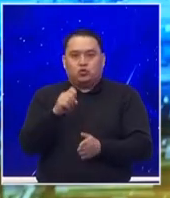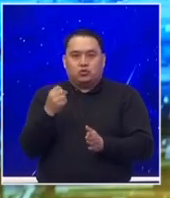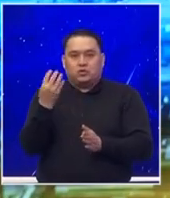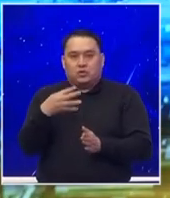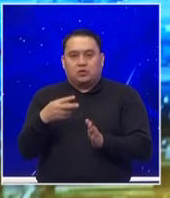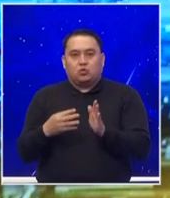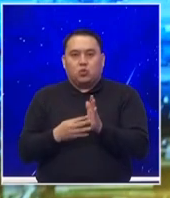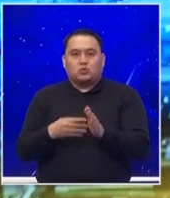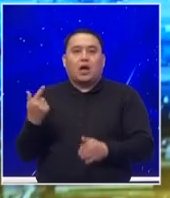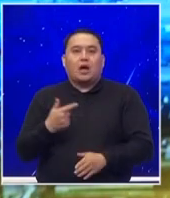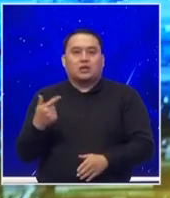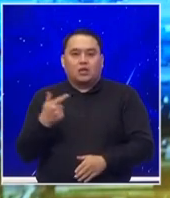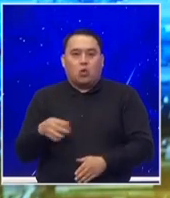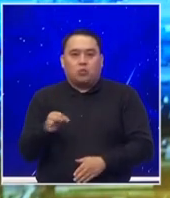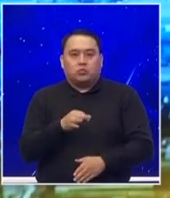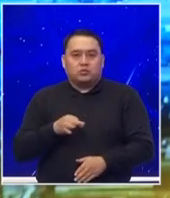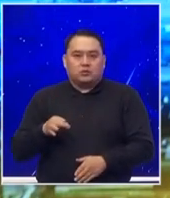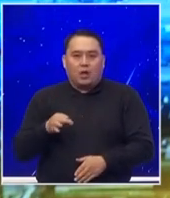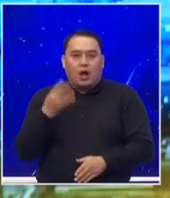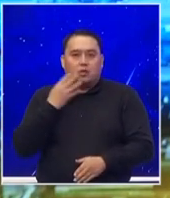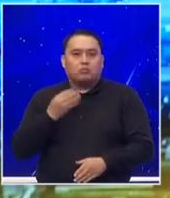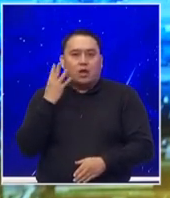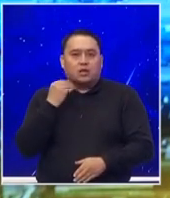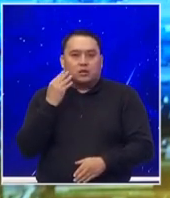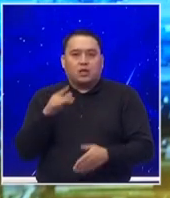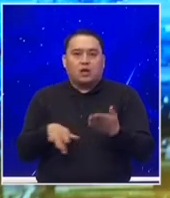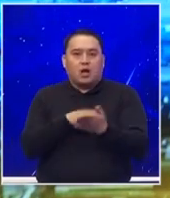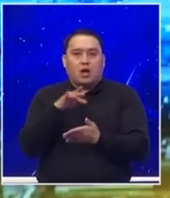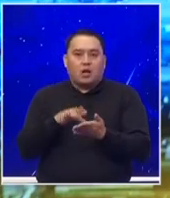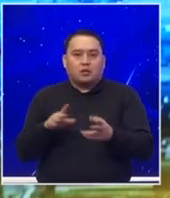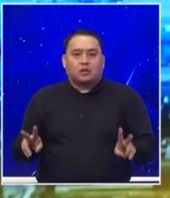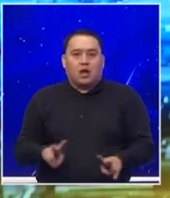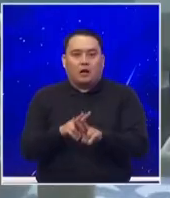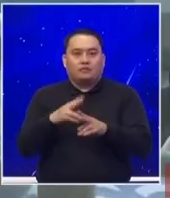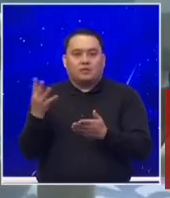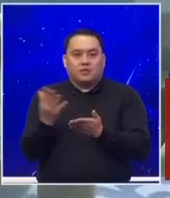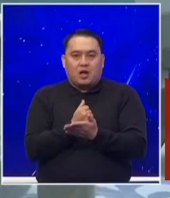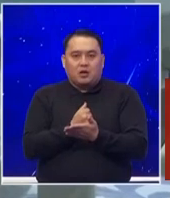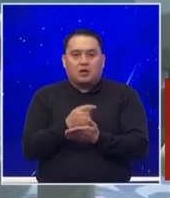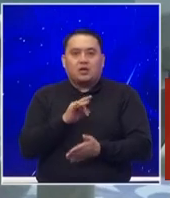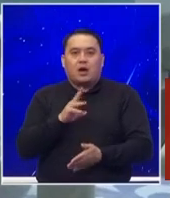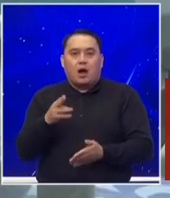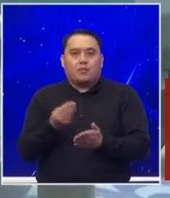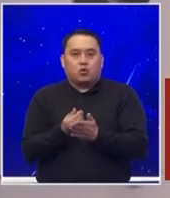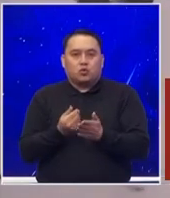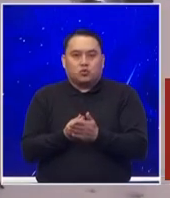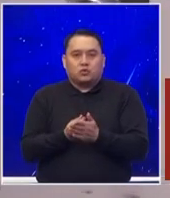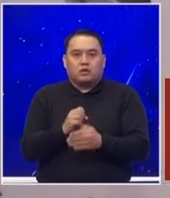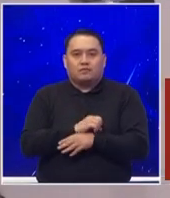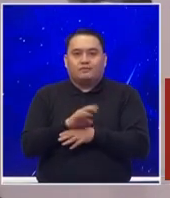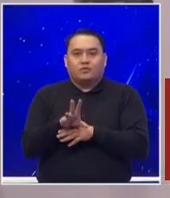облысында тіркелген. Қауіпті дерт мұнан өзге Алматы және Нұр-Сұлтан қаласында көп анықталды. Жалпы республика бойынша